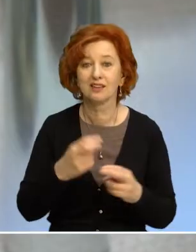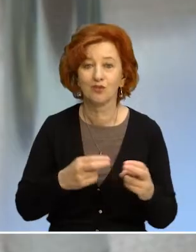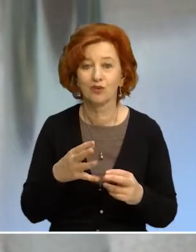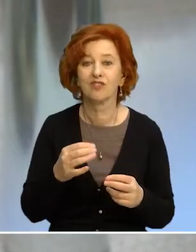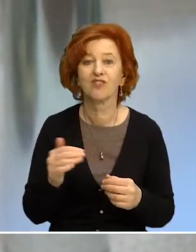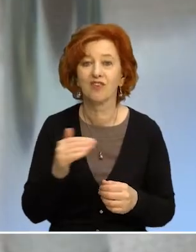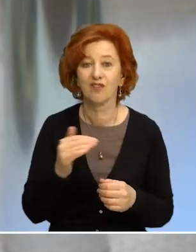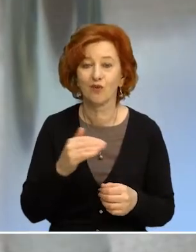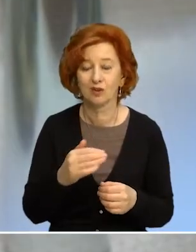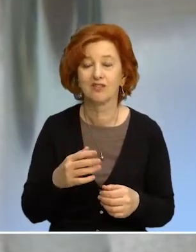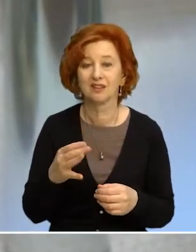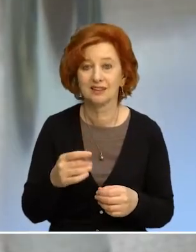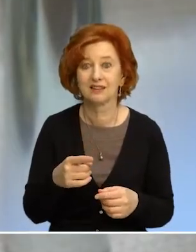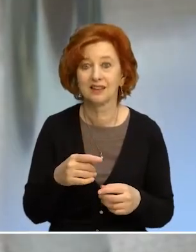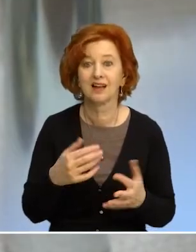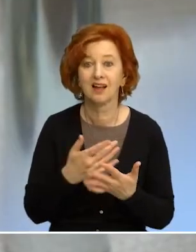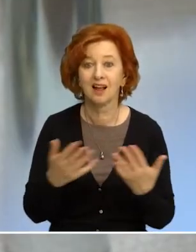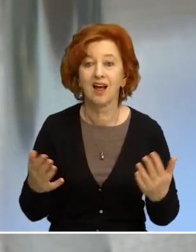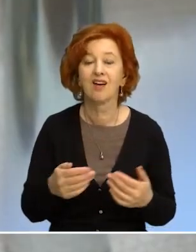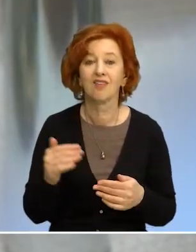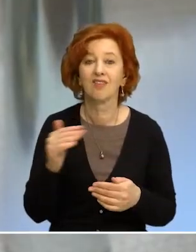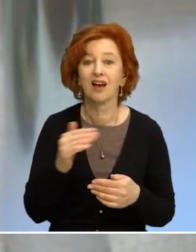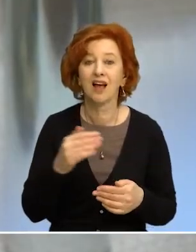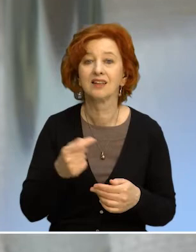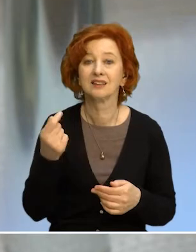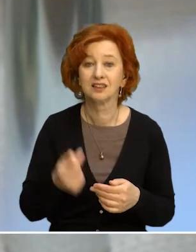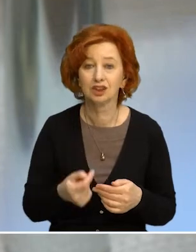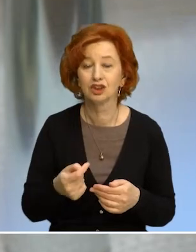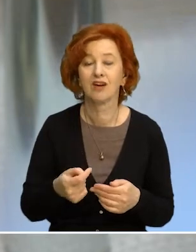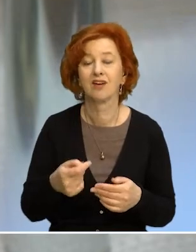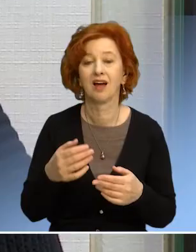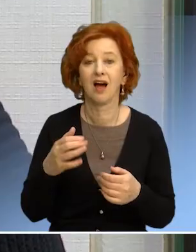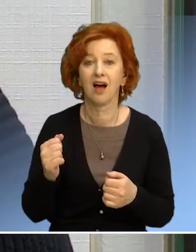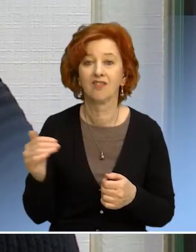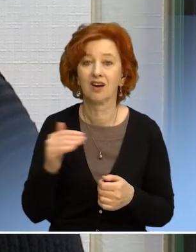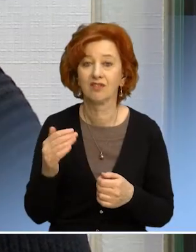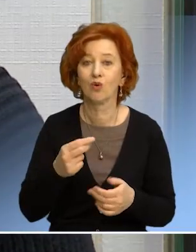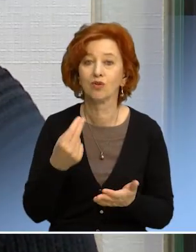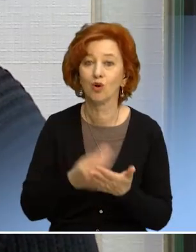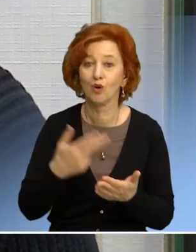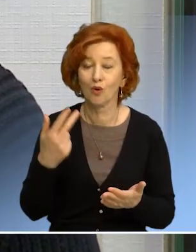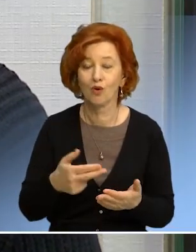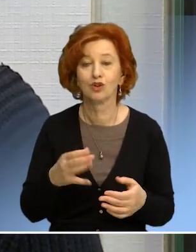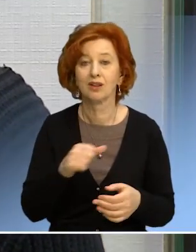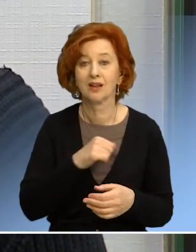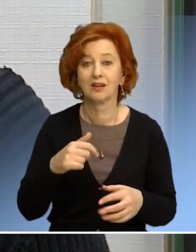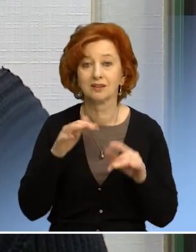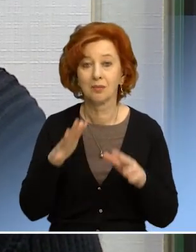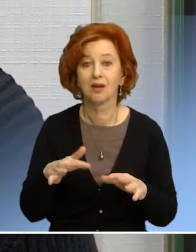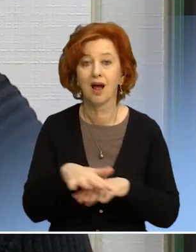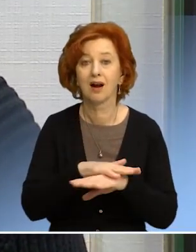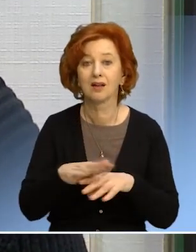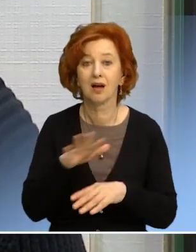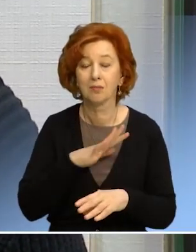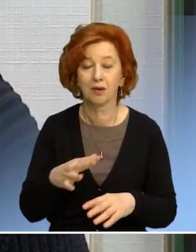производству фарфоровых и фаянсовых изделий. Да, фаянс был подешевле, эта посуда была дешевле, но на самом деле рынок